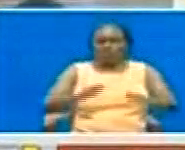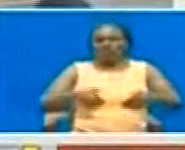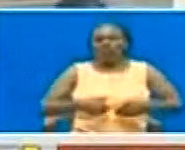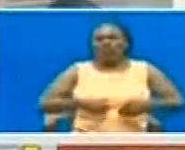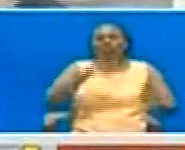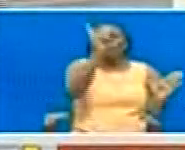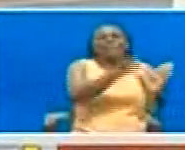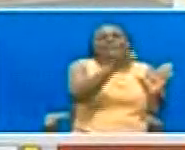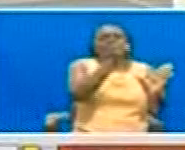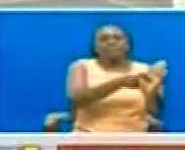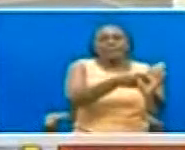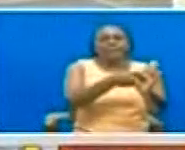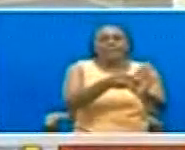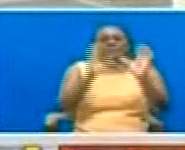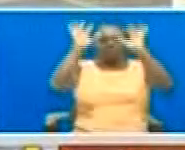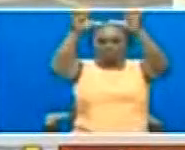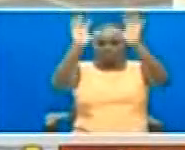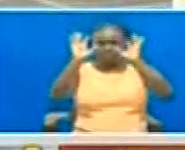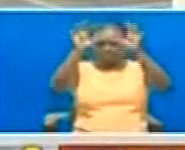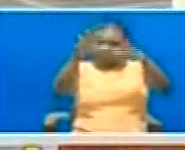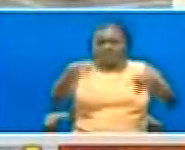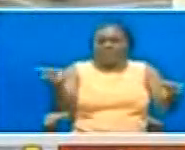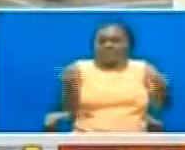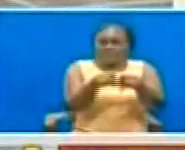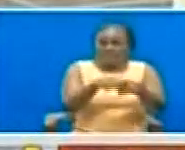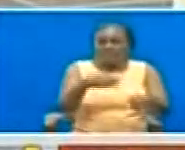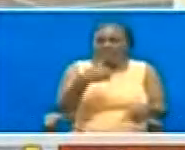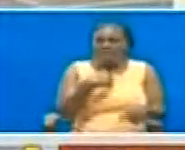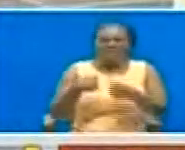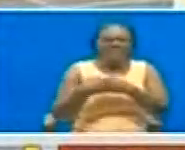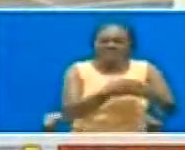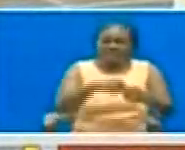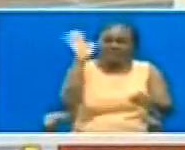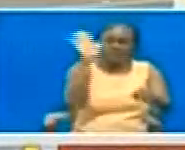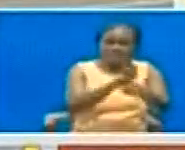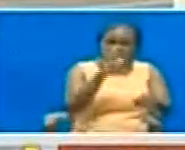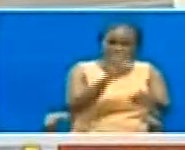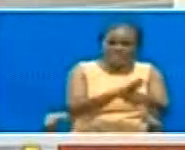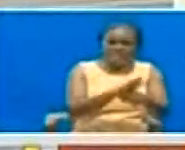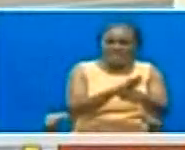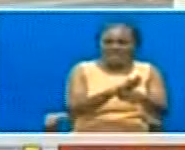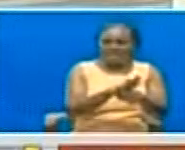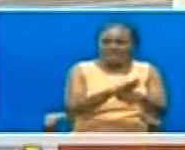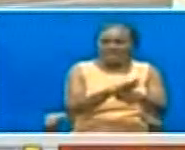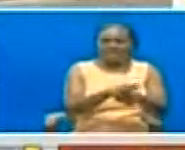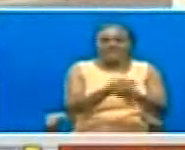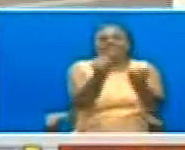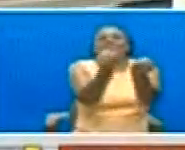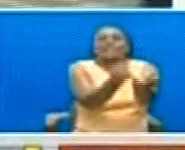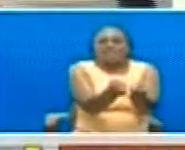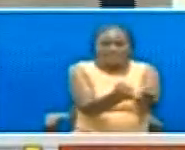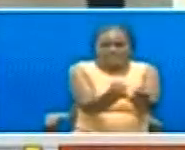kucheza na kushiriki kwenye ZBL. So tumekuwa changamoto mingi ni tuna agree maybe Saturday tutachezea